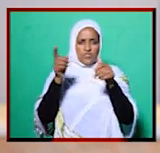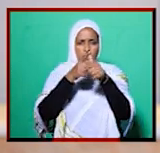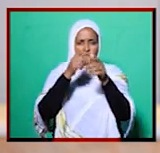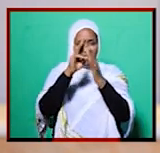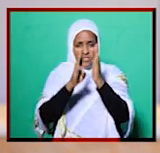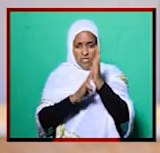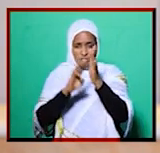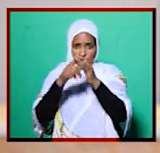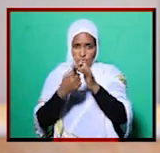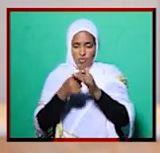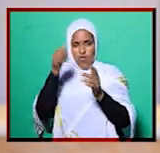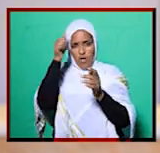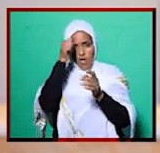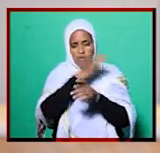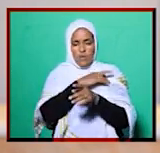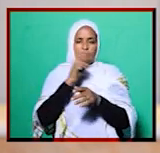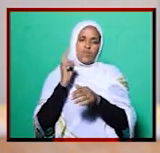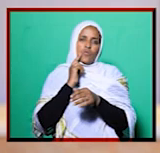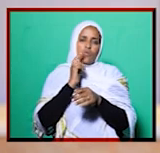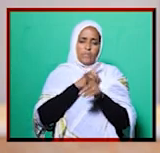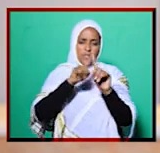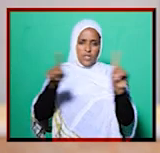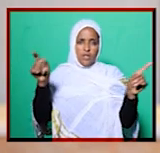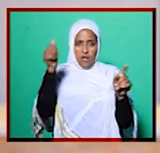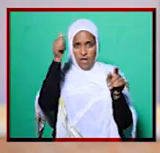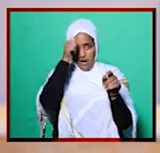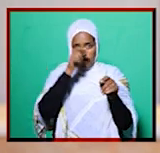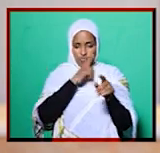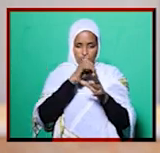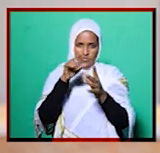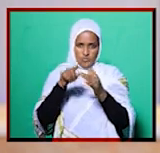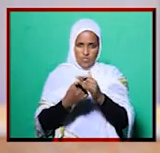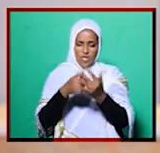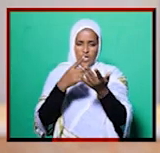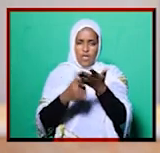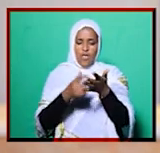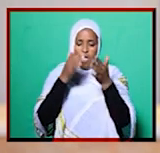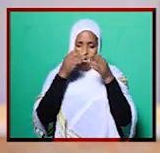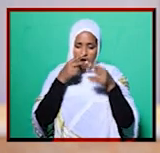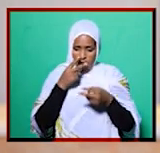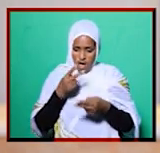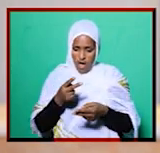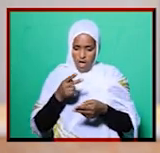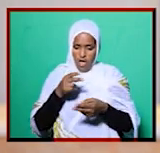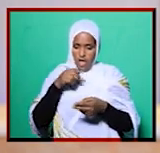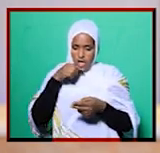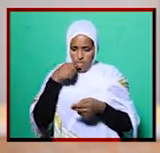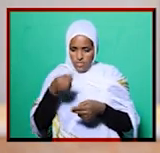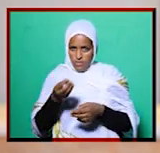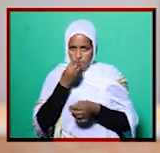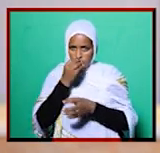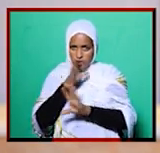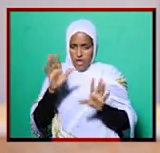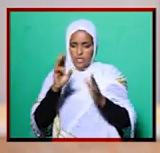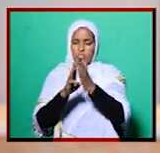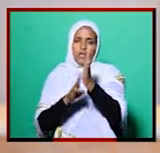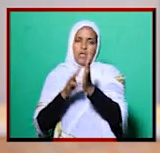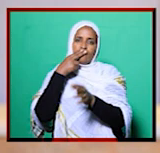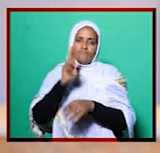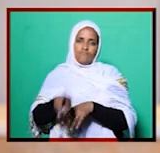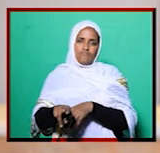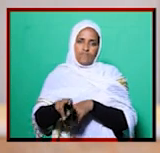ነው፣ በተለይ ከአዳም ነው የተጀመረው። ይህን ዕፀ በለስ አትብላ አትንካ ማለት ያ ስርዓት እኮ ነው። አሁን ያ ቀኖና